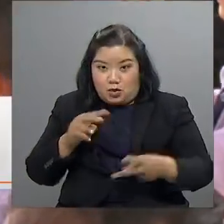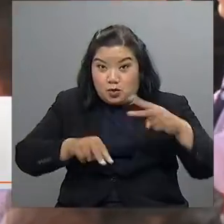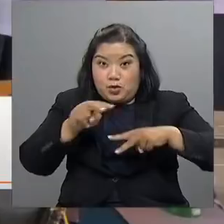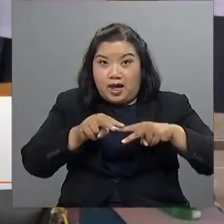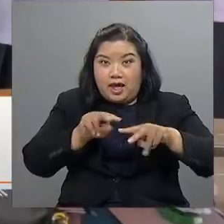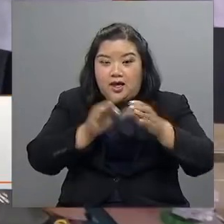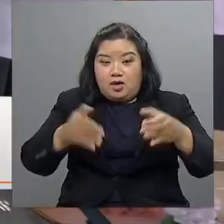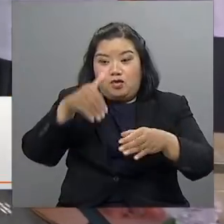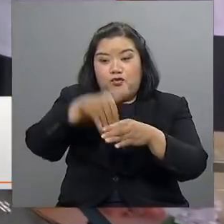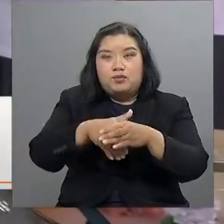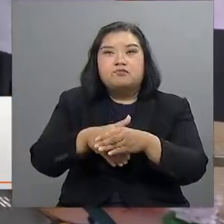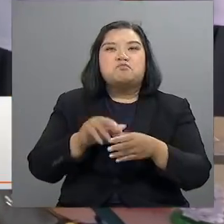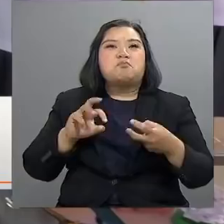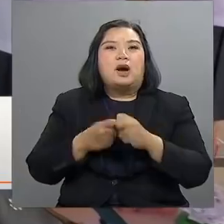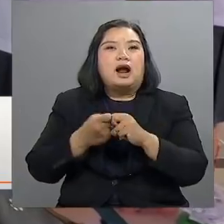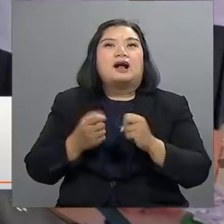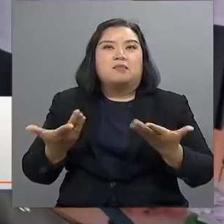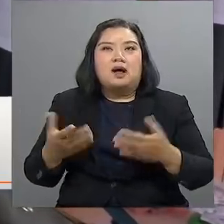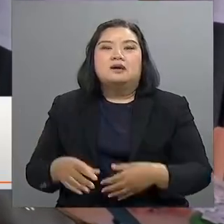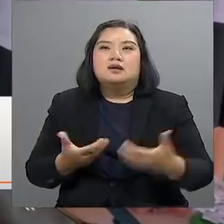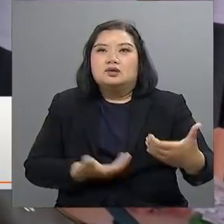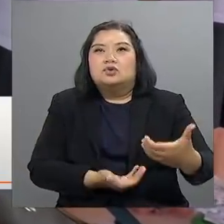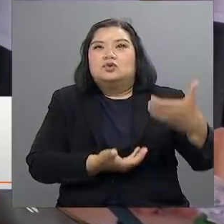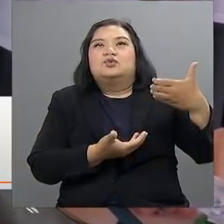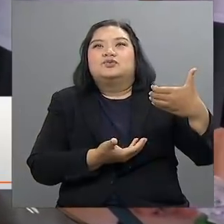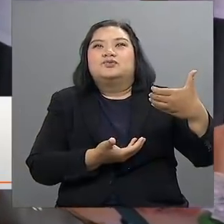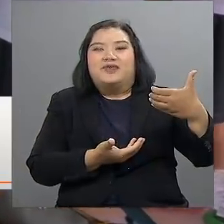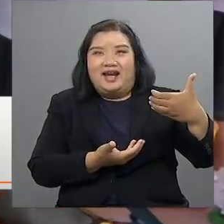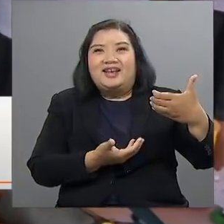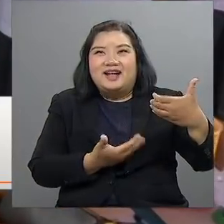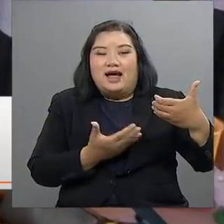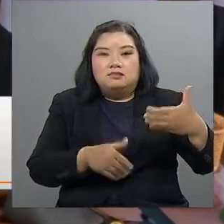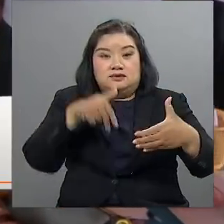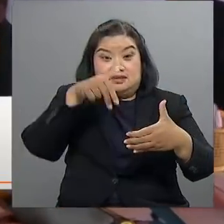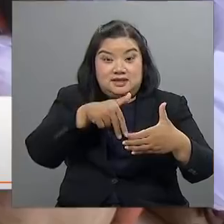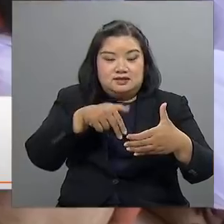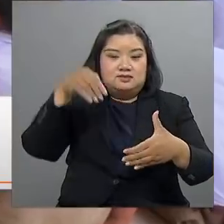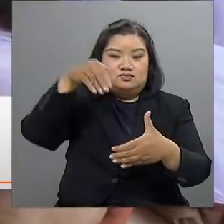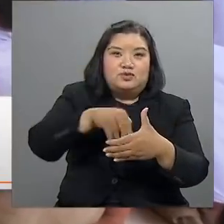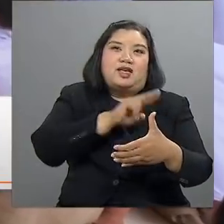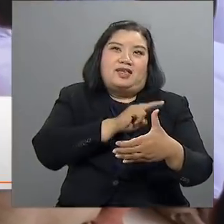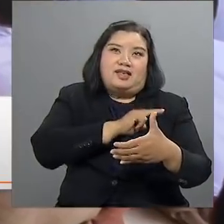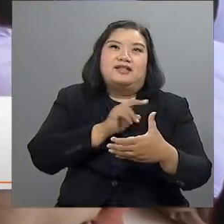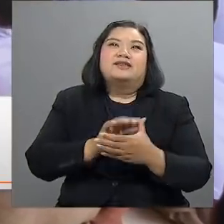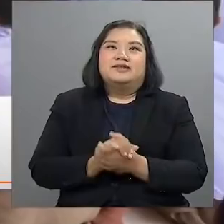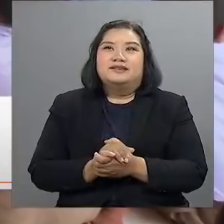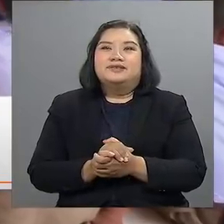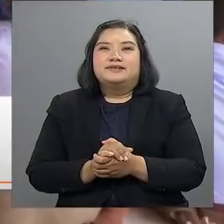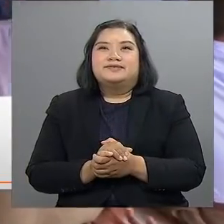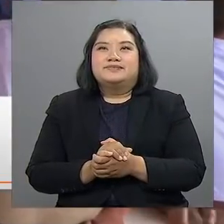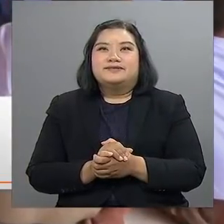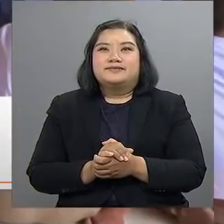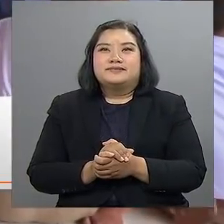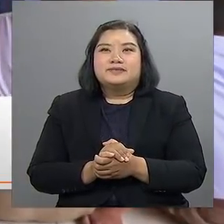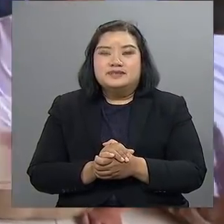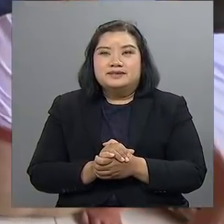ขปัญหานะครับด้วยการอุ้มน้องยืนบนเก้าอี้เพื่อหย่อนบัตรลงหีบคือต้องหย่อนด้วยตัวเองไงให้คนอื่นหย่อนไม่ได้ง